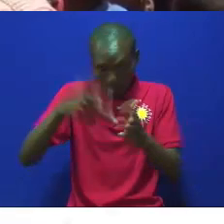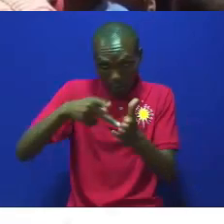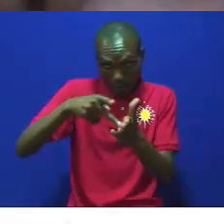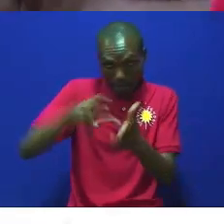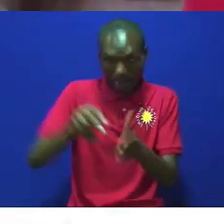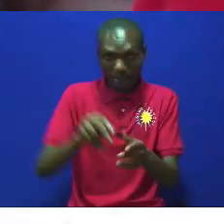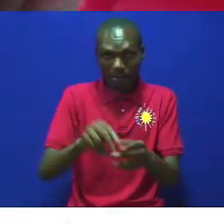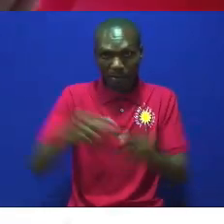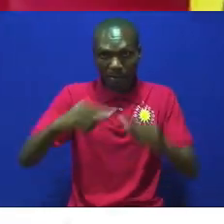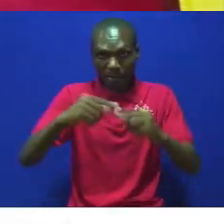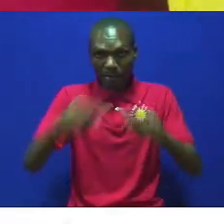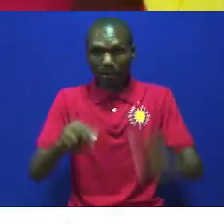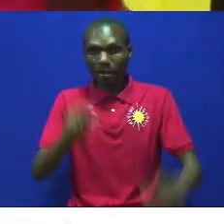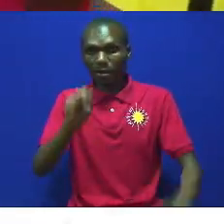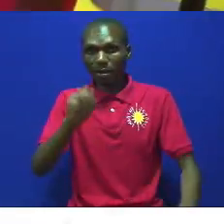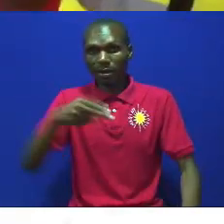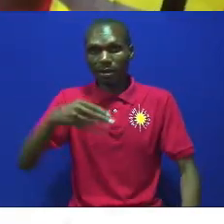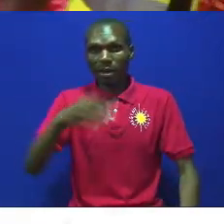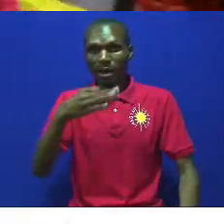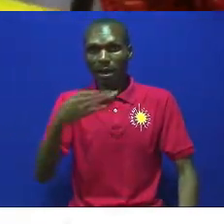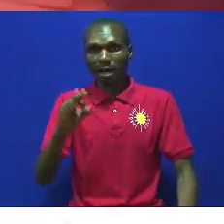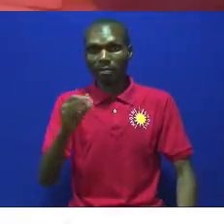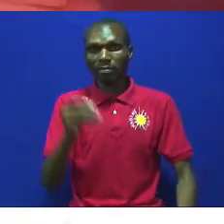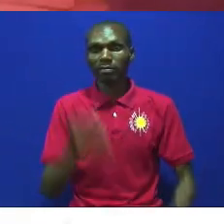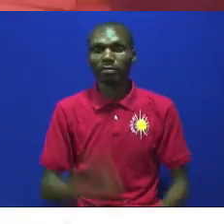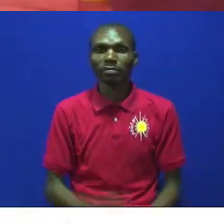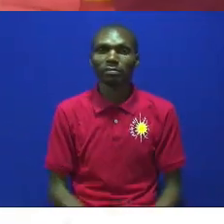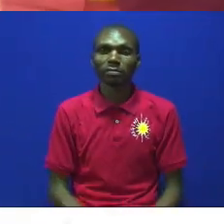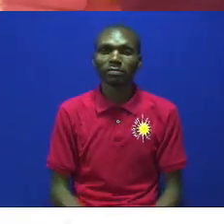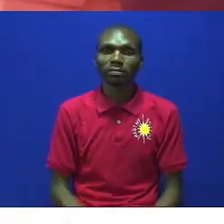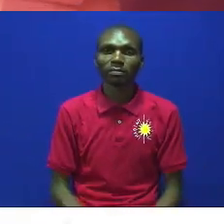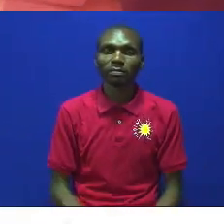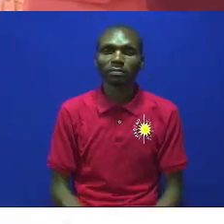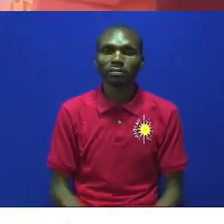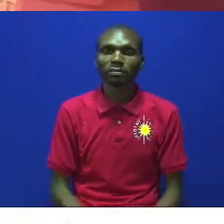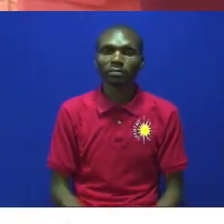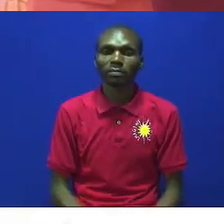ya NHIF. Frida Kerubo, Ndizi TV.